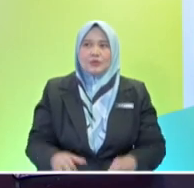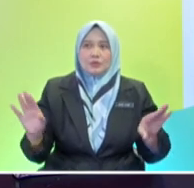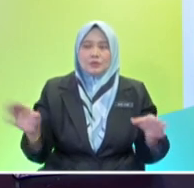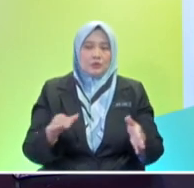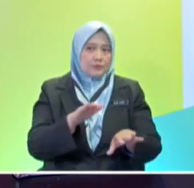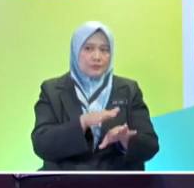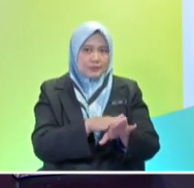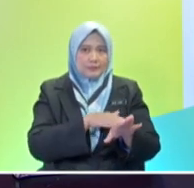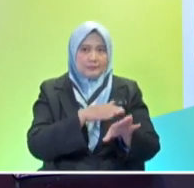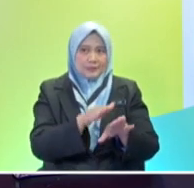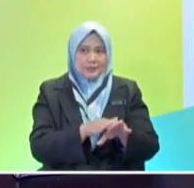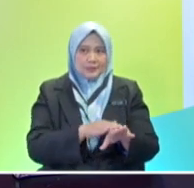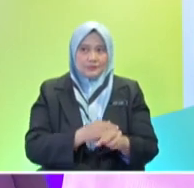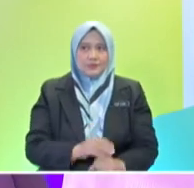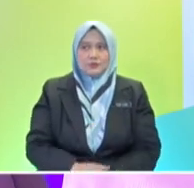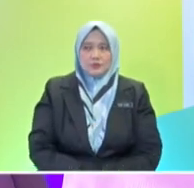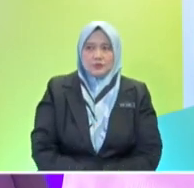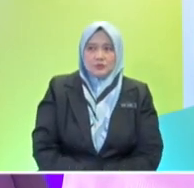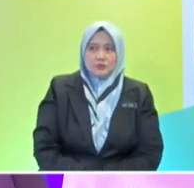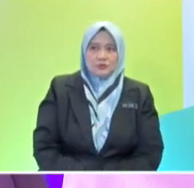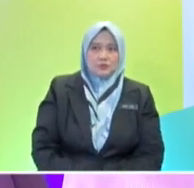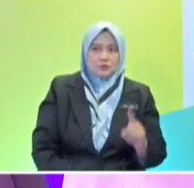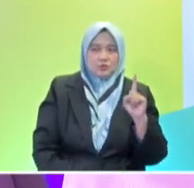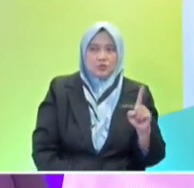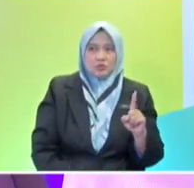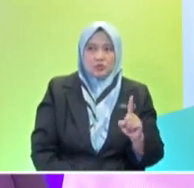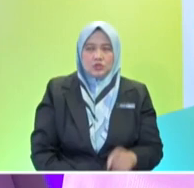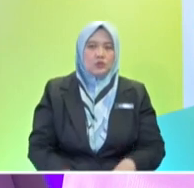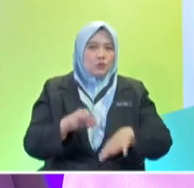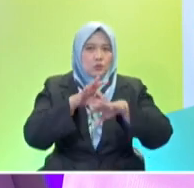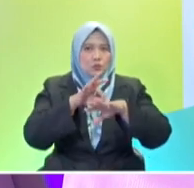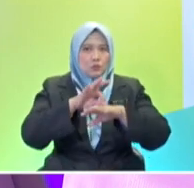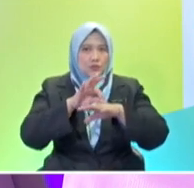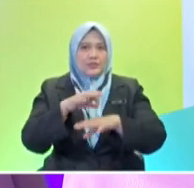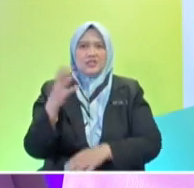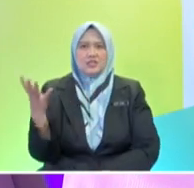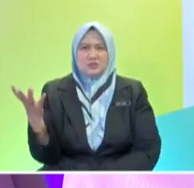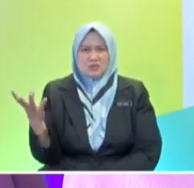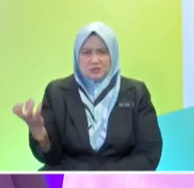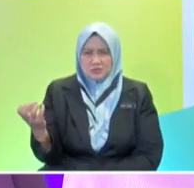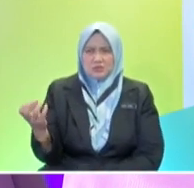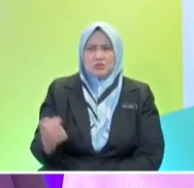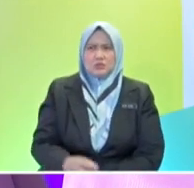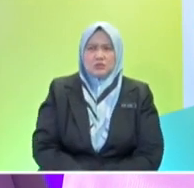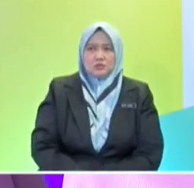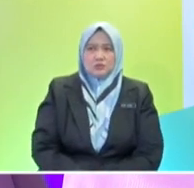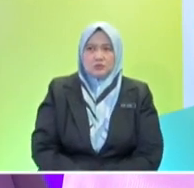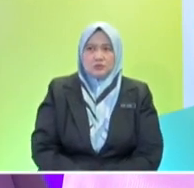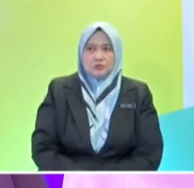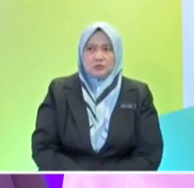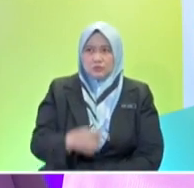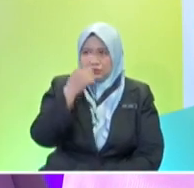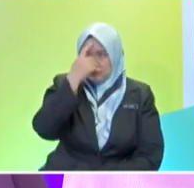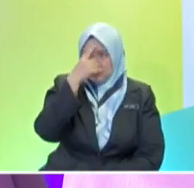Baiklah. Okey, kita cuba padankan. Yang pertama, kulit keras. Kulit yang keras ini